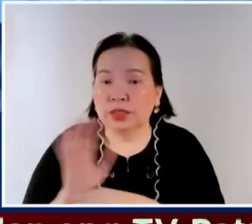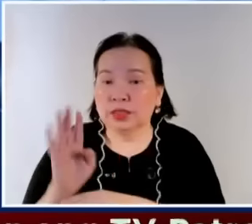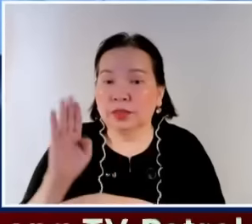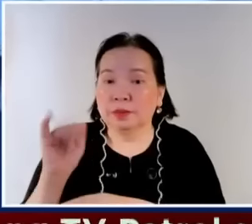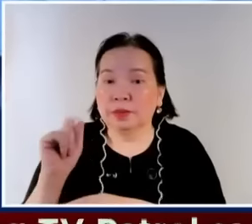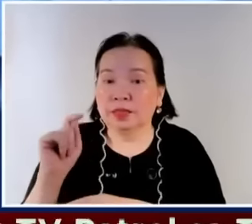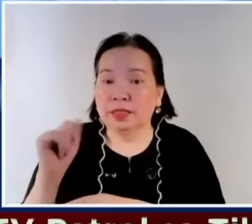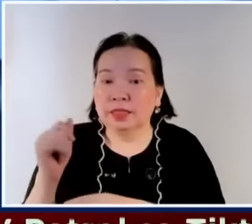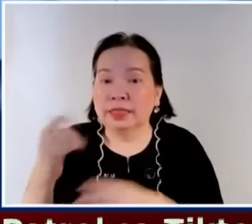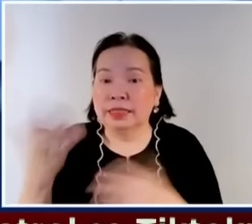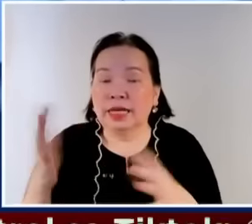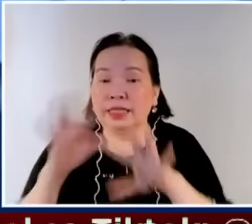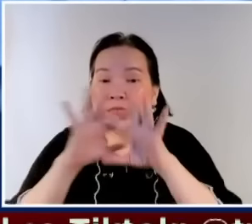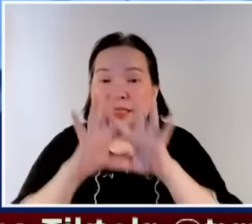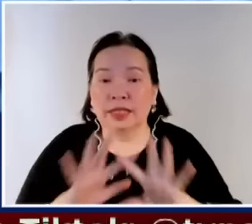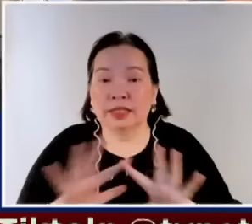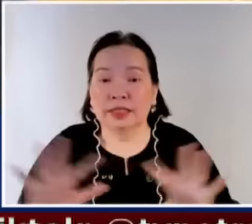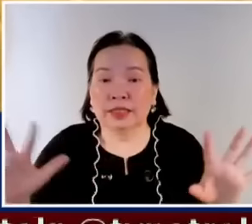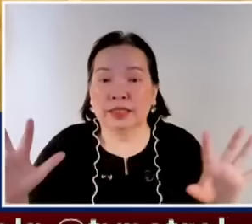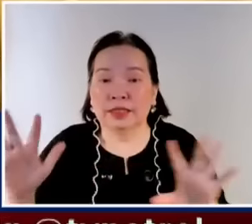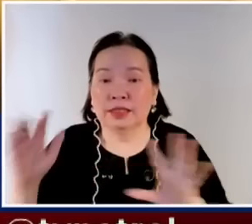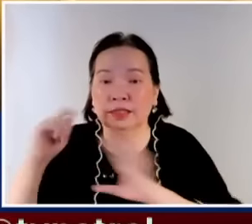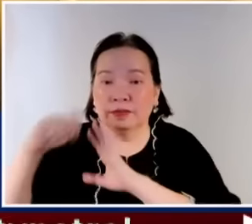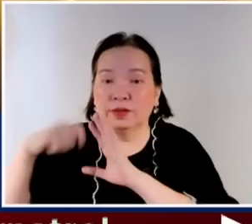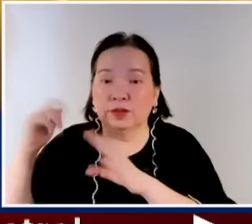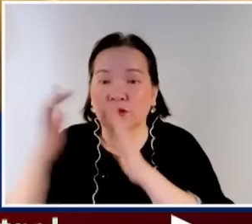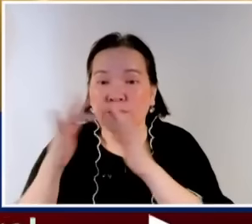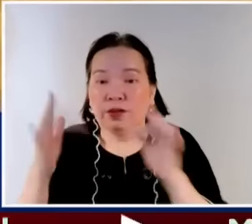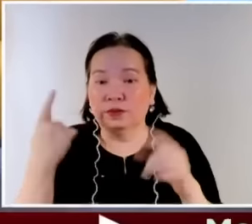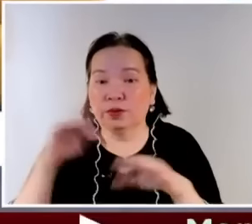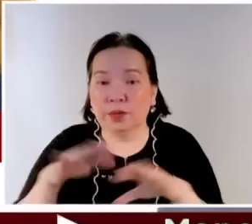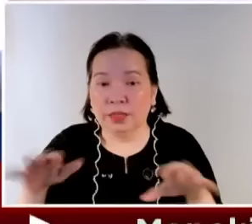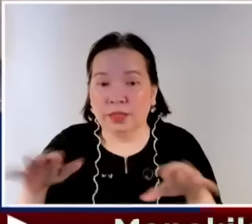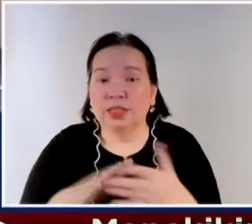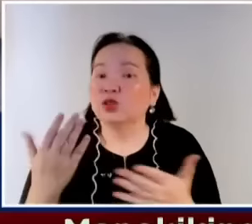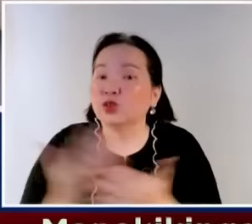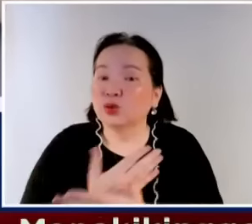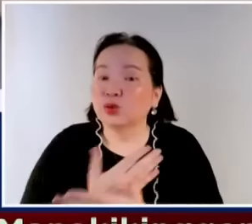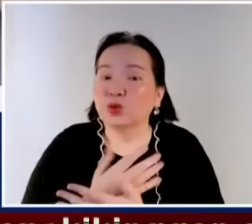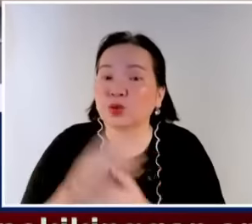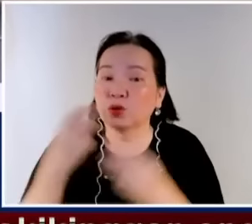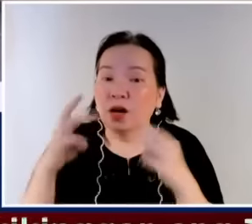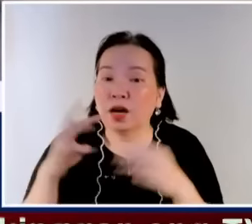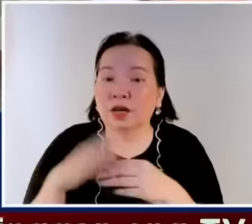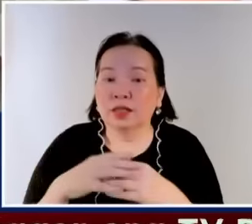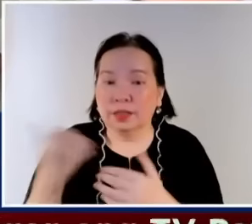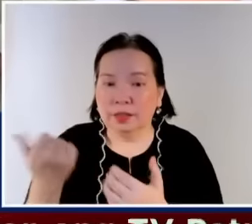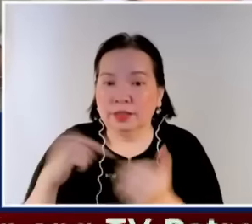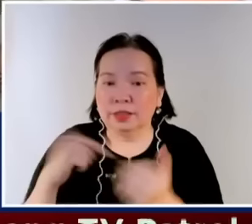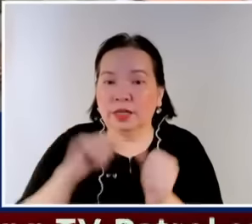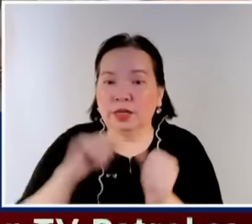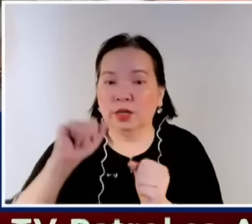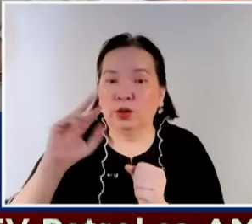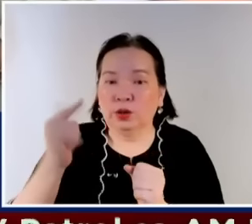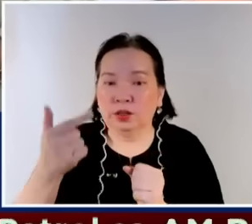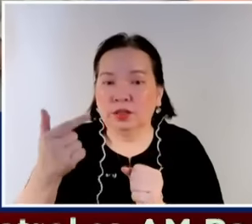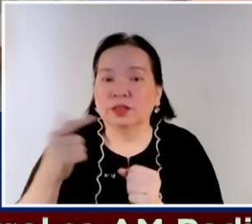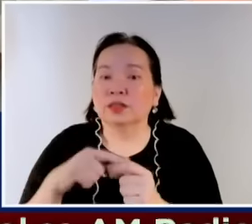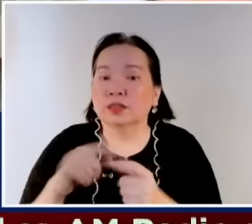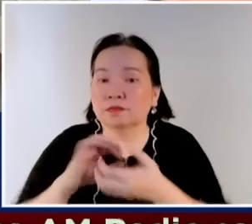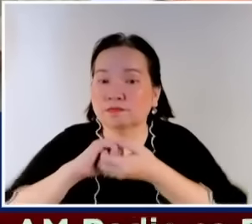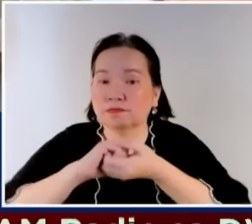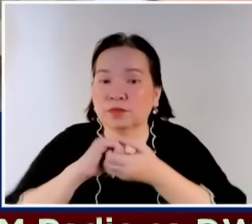Video Festival for Children ngayong November. May bago ring mapapanood sa Knowledge Channel simula ngayong Agosto. Sa pakikipagtulungan ng